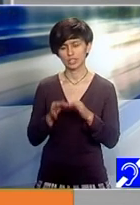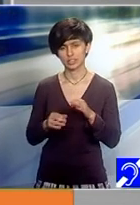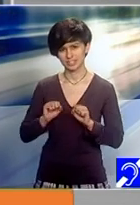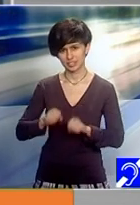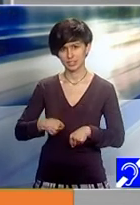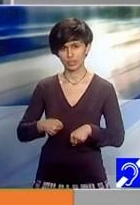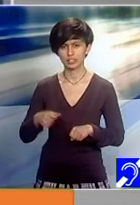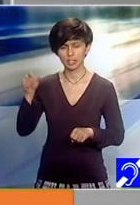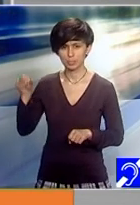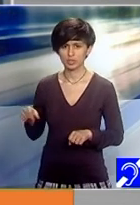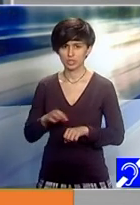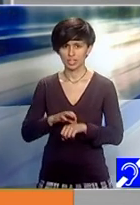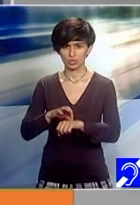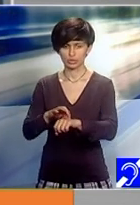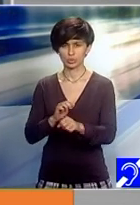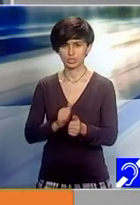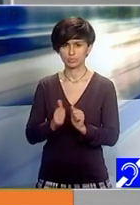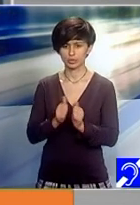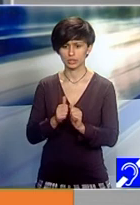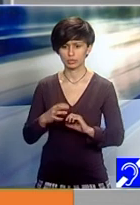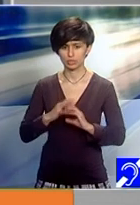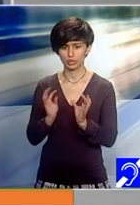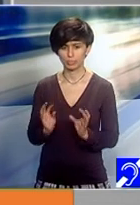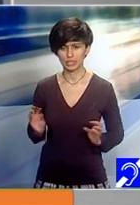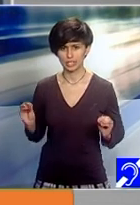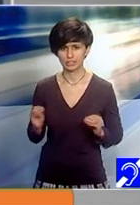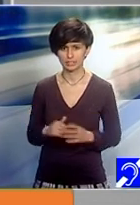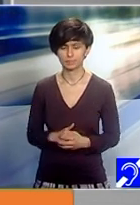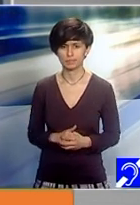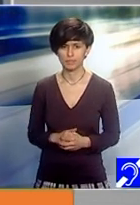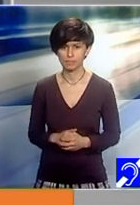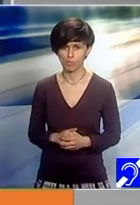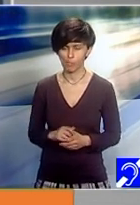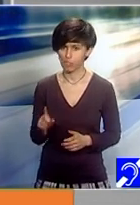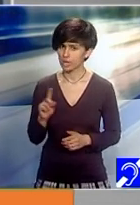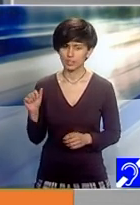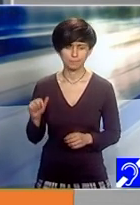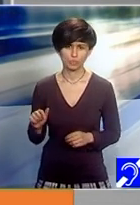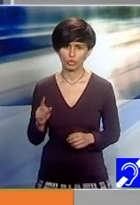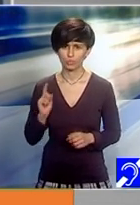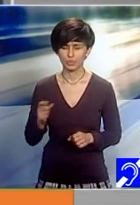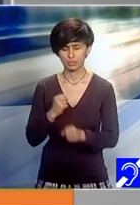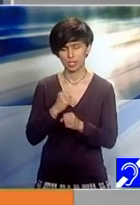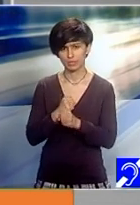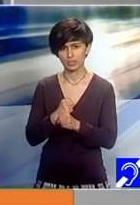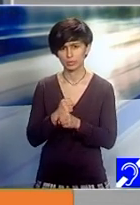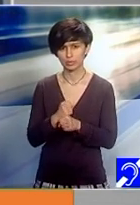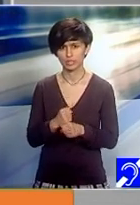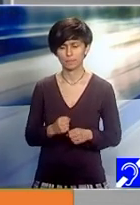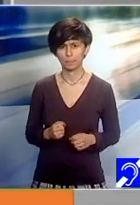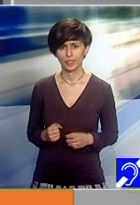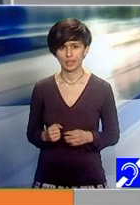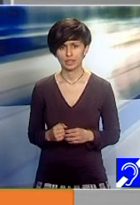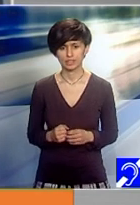românesc și nu acum trebuia făcută, când toată construcția asta sportului